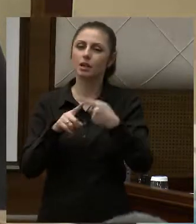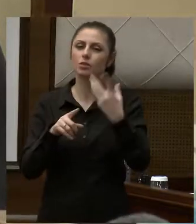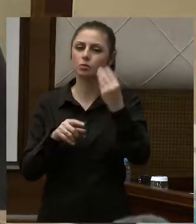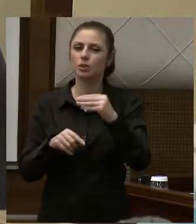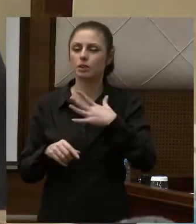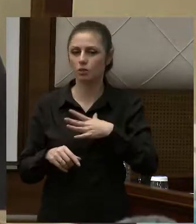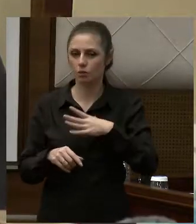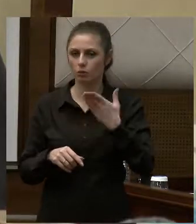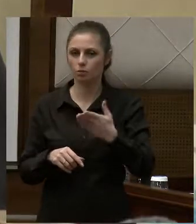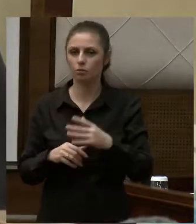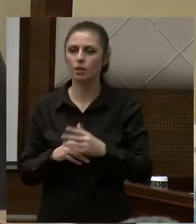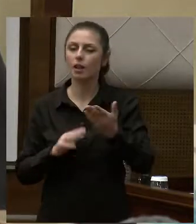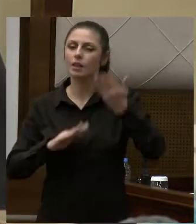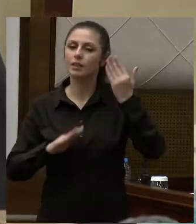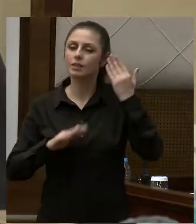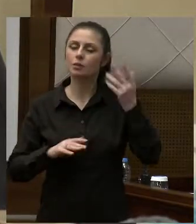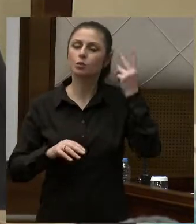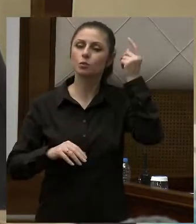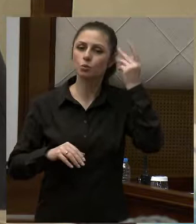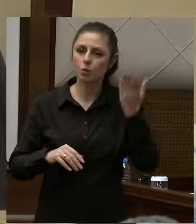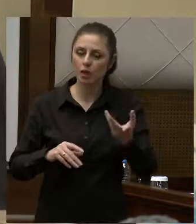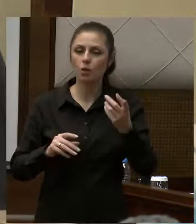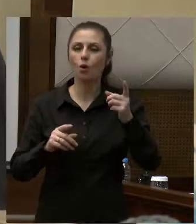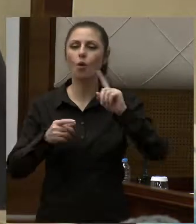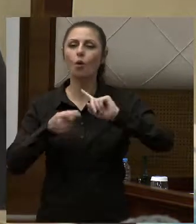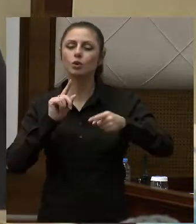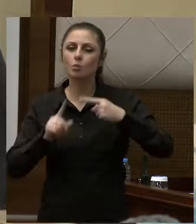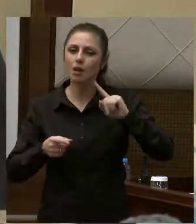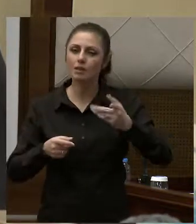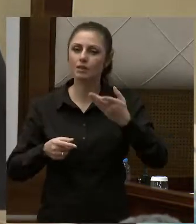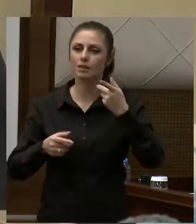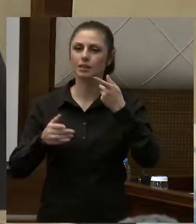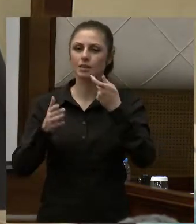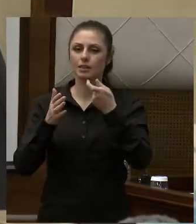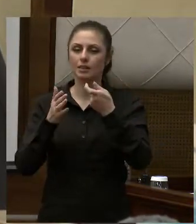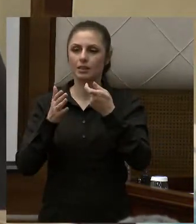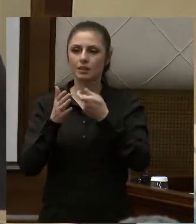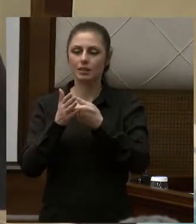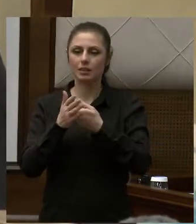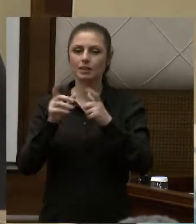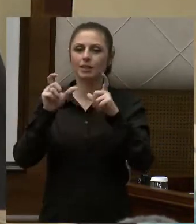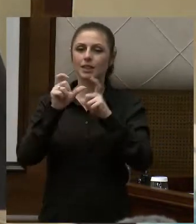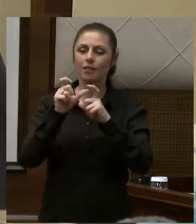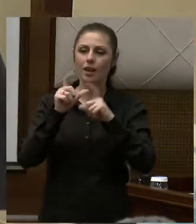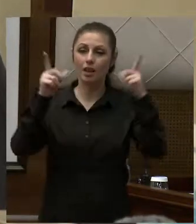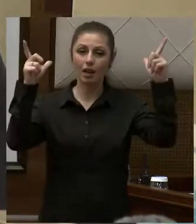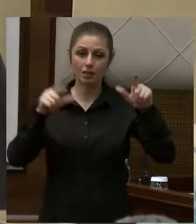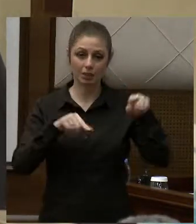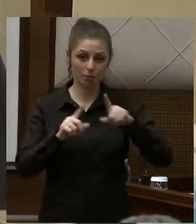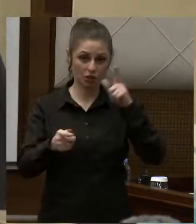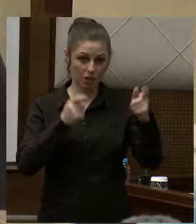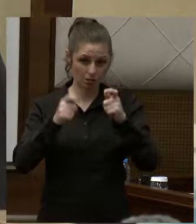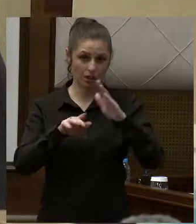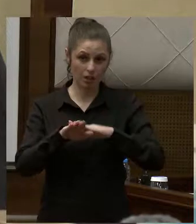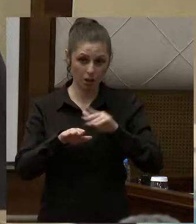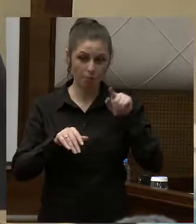istiyorum. Öteden beri unutulan, Osmanlı zamanında en uç ada olan Sevakin Adası'nda bugün bir çalışma yapılıyorsa, Sayın